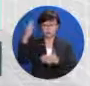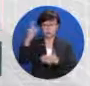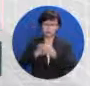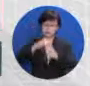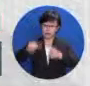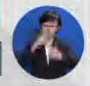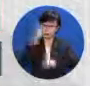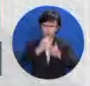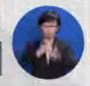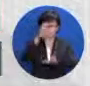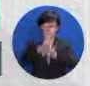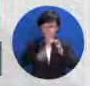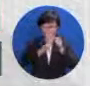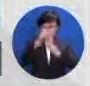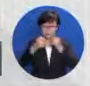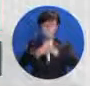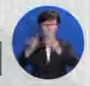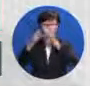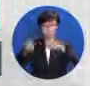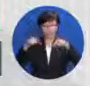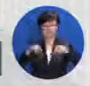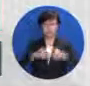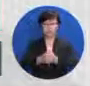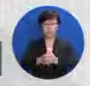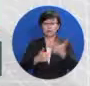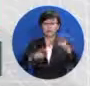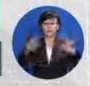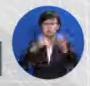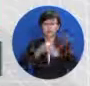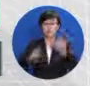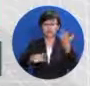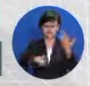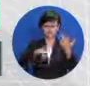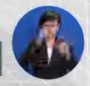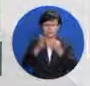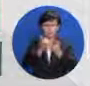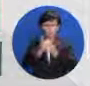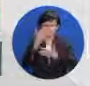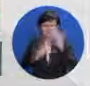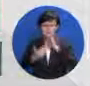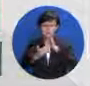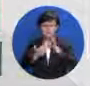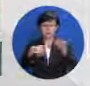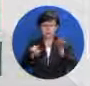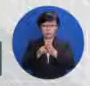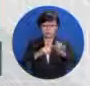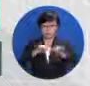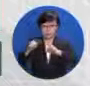가졌습니다 전국 환경감시협회 천안 시지부 명도 마을 협의회는 지난 8일